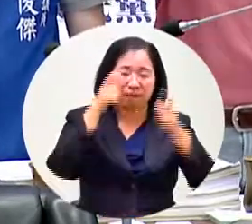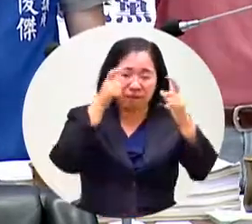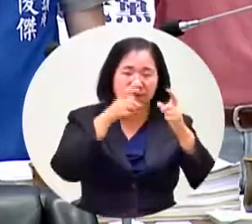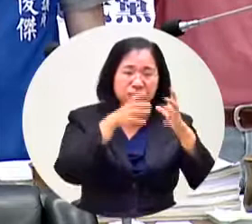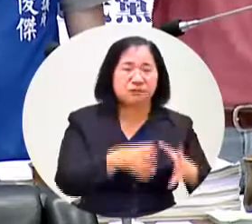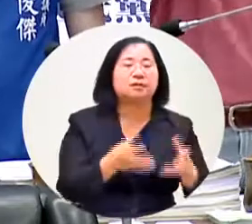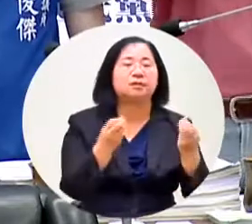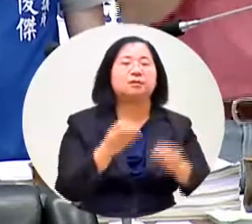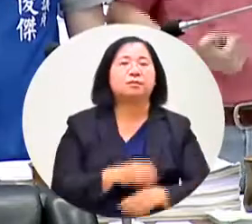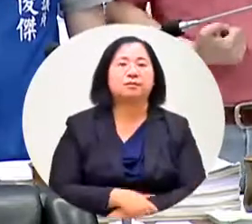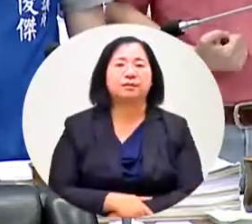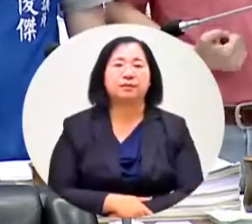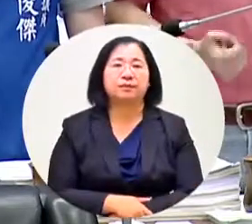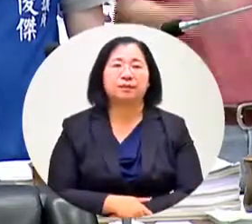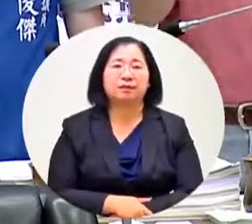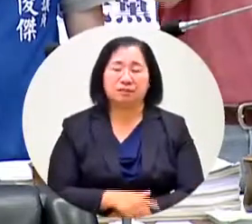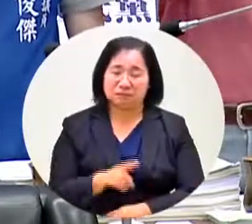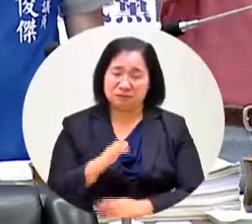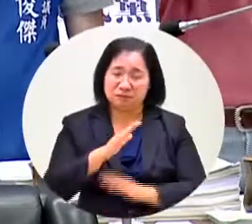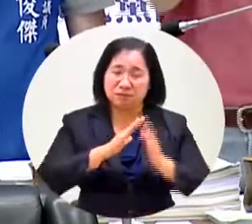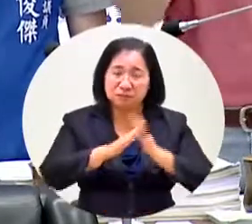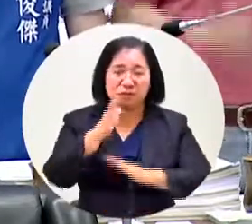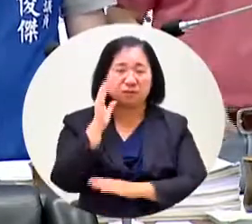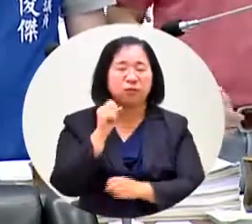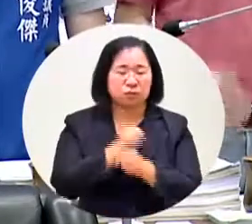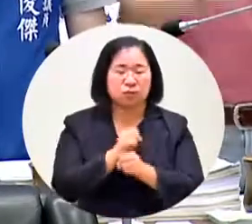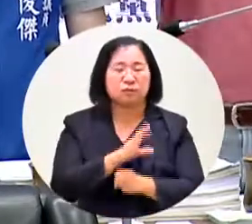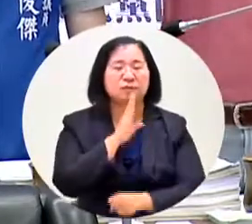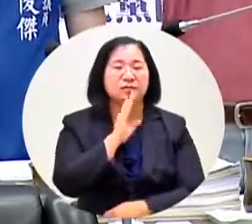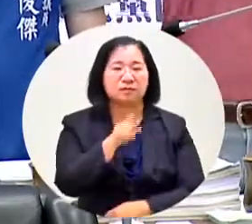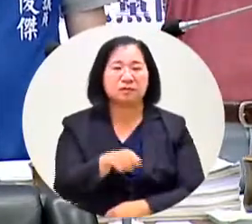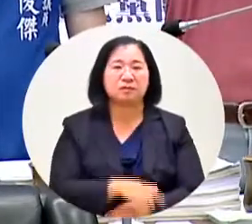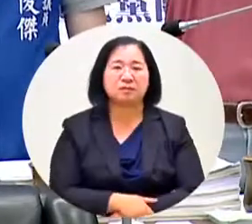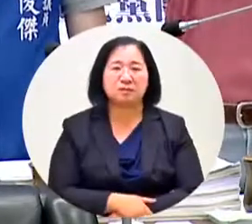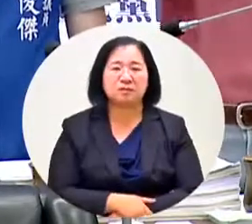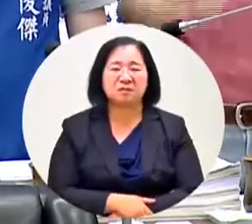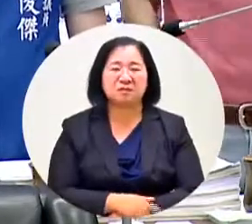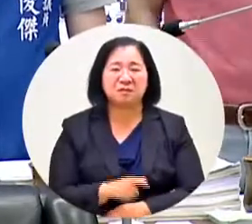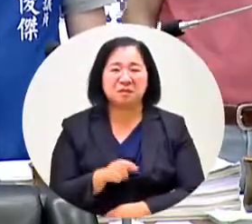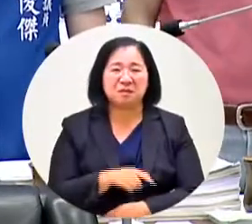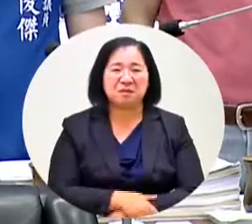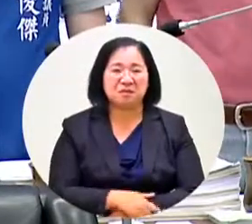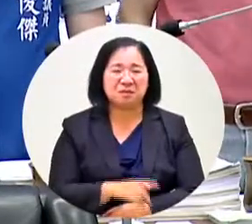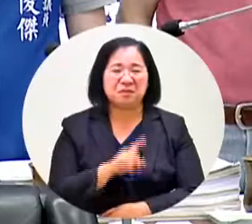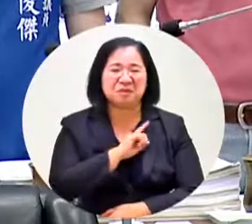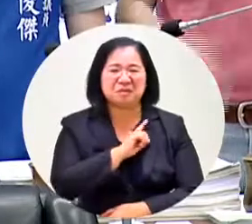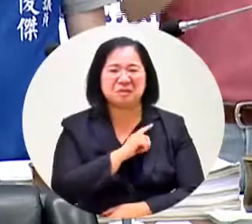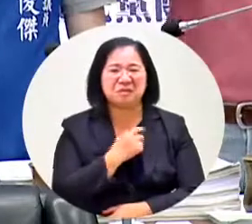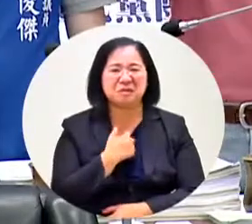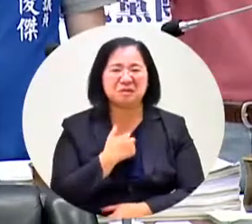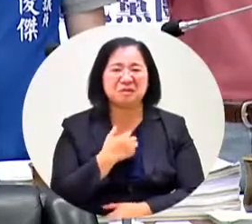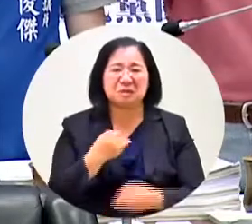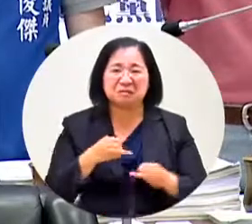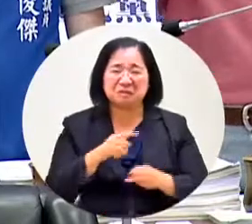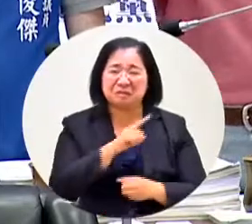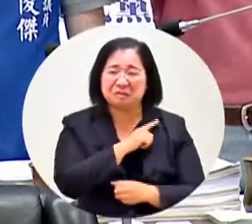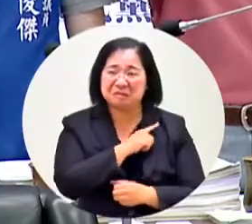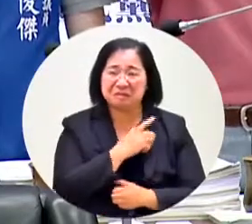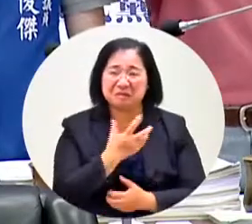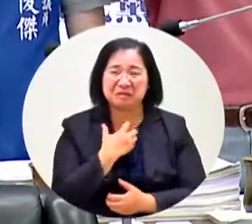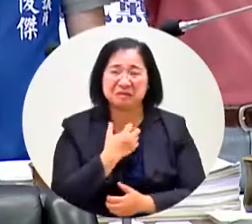最后还是选择了台南，没有到高雄来。所以一个市政府要做的工作就是这些